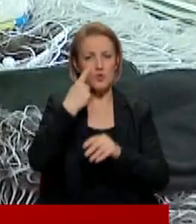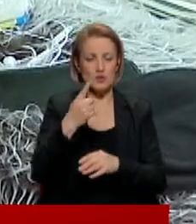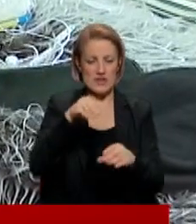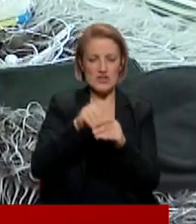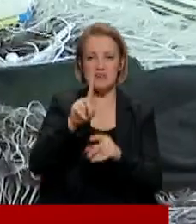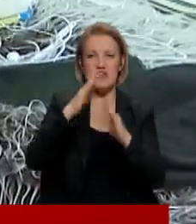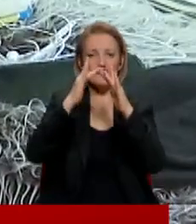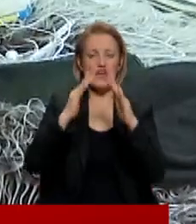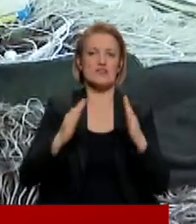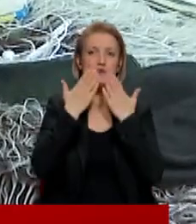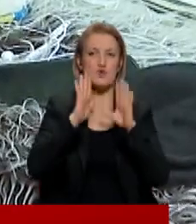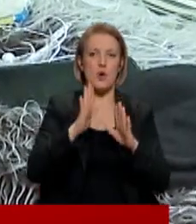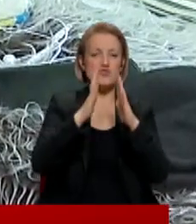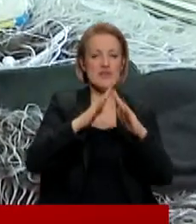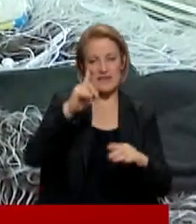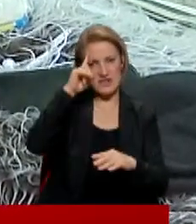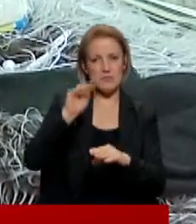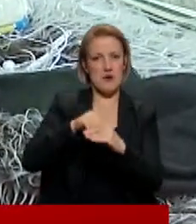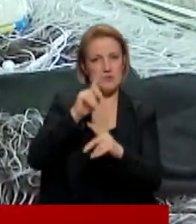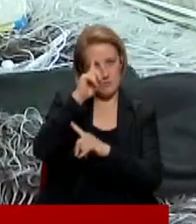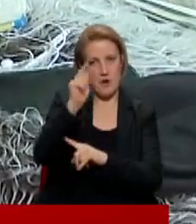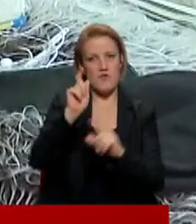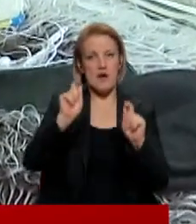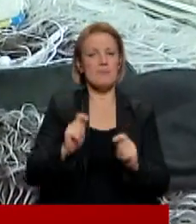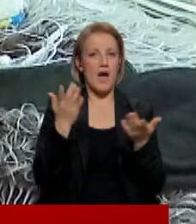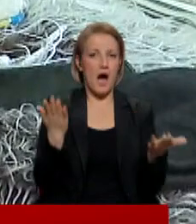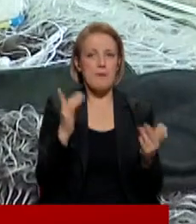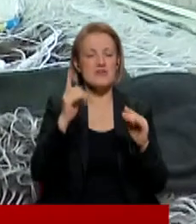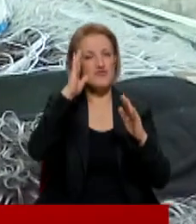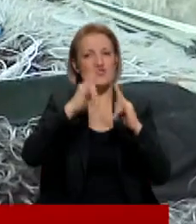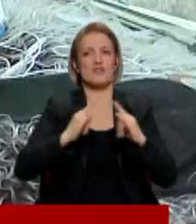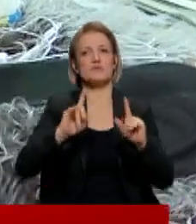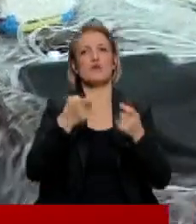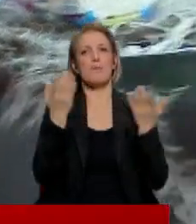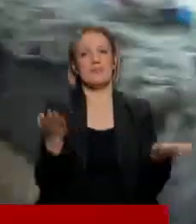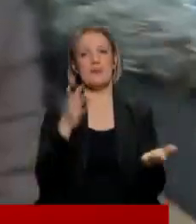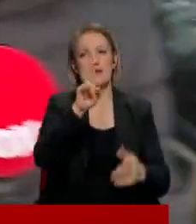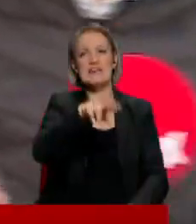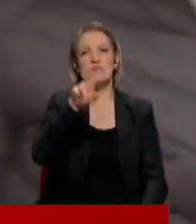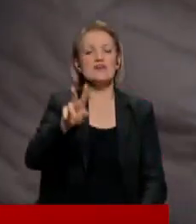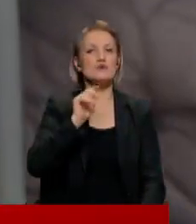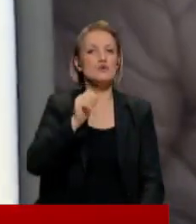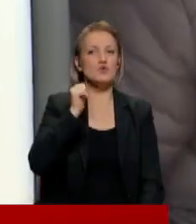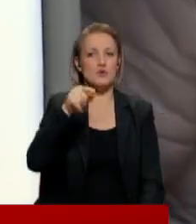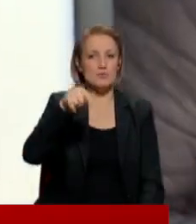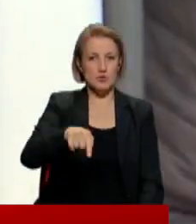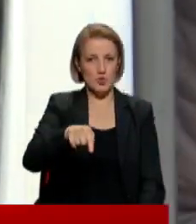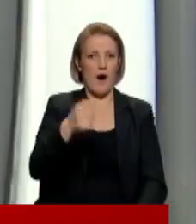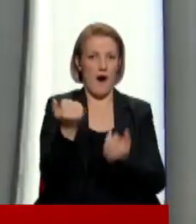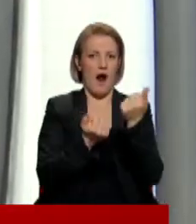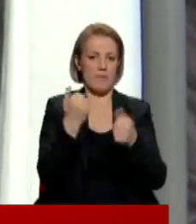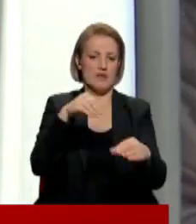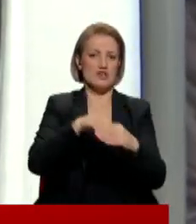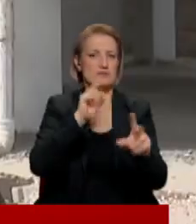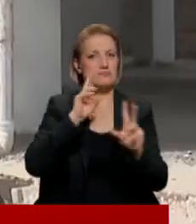şu anda bir çadırı yok. Çadıra müracaat etti ama hala bir çadıra kavuşamadı. O yüzden 22 gündür İşte bu